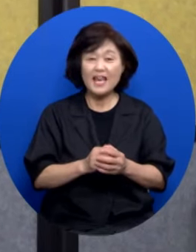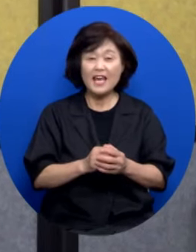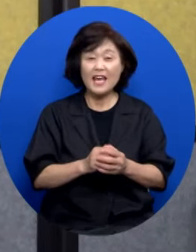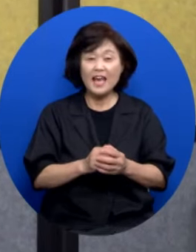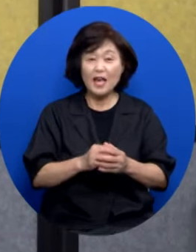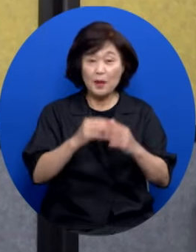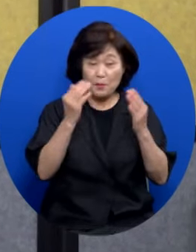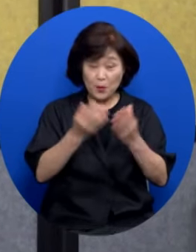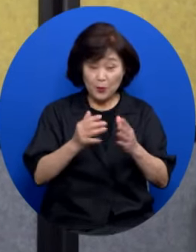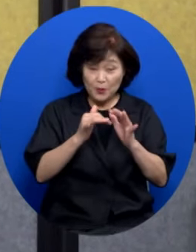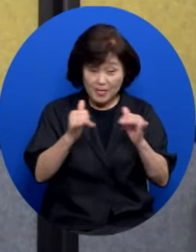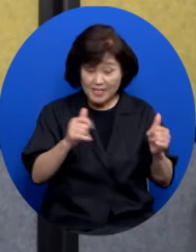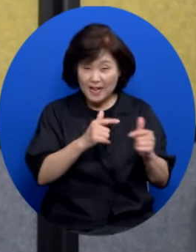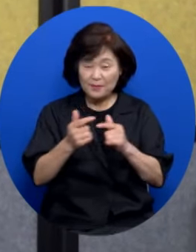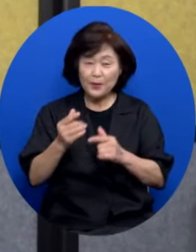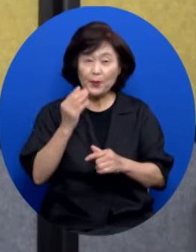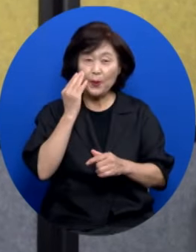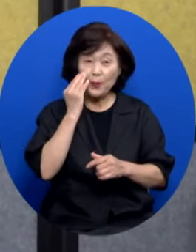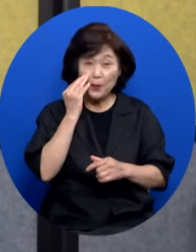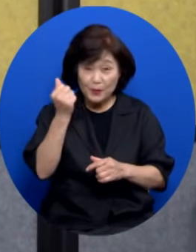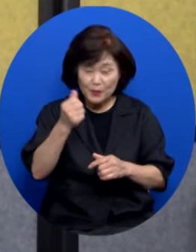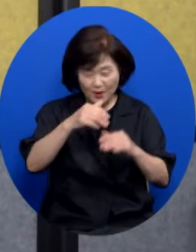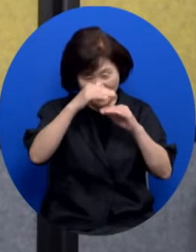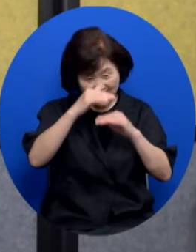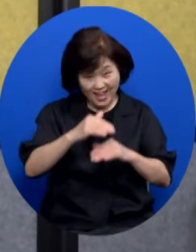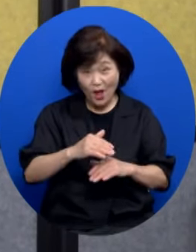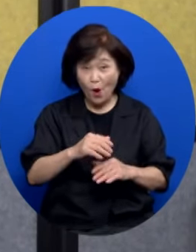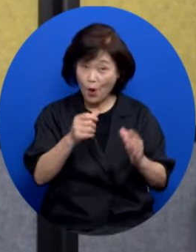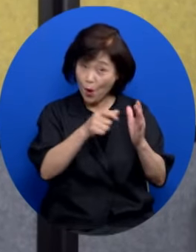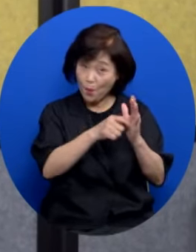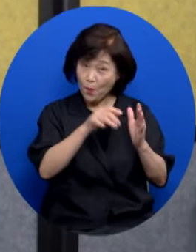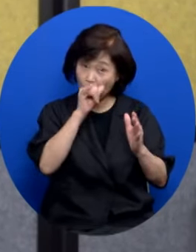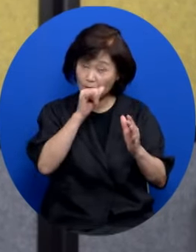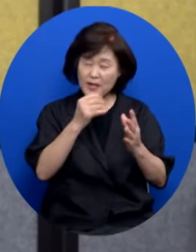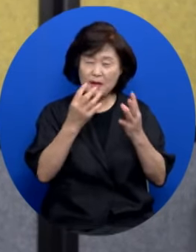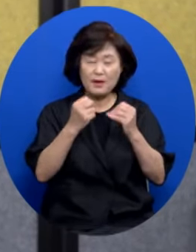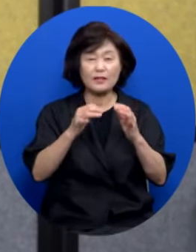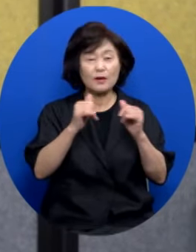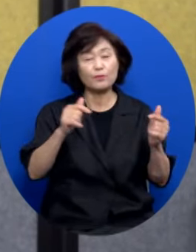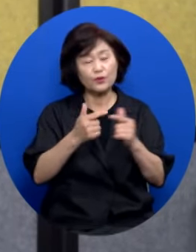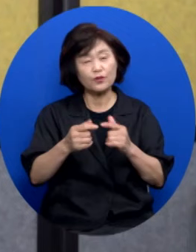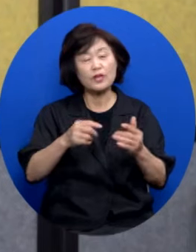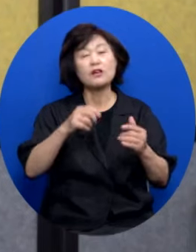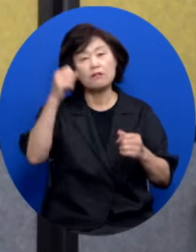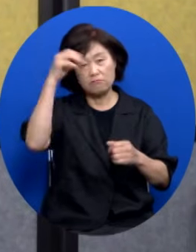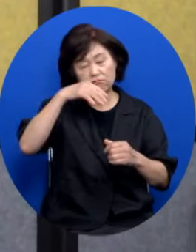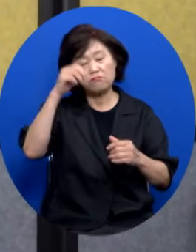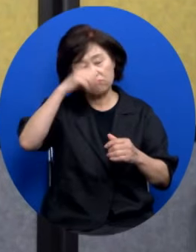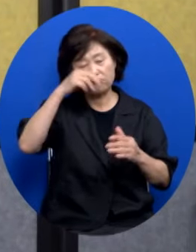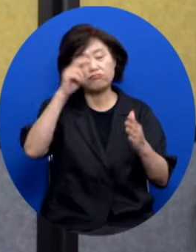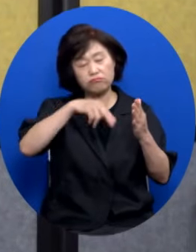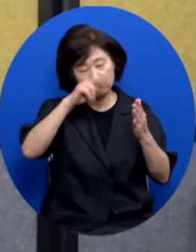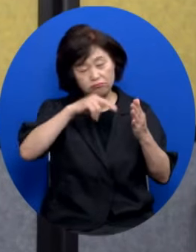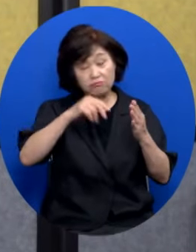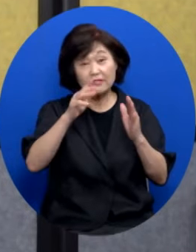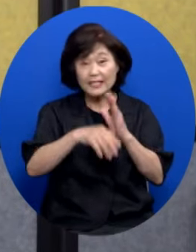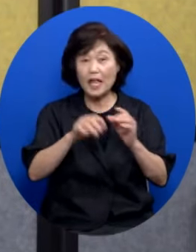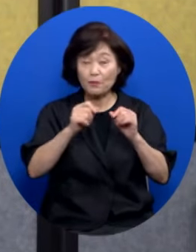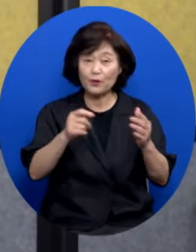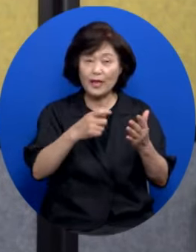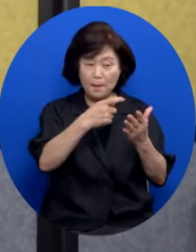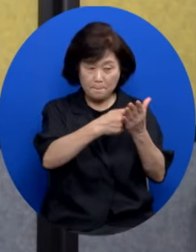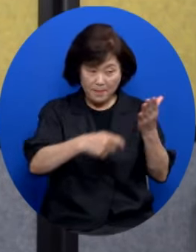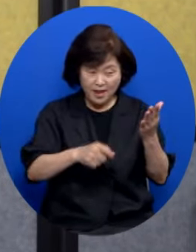인들에게도 좀 친숙한 내용이지 않아요 많은 분들이 그냥 이렇게 읽을 때보다도 한자한자 정성스럽게